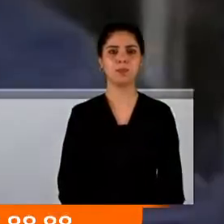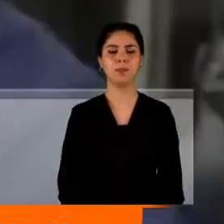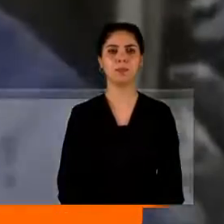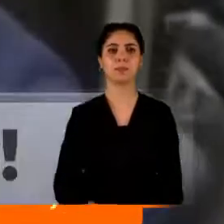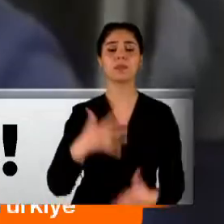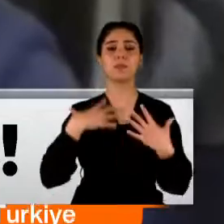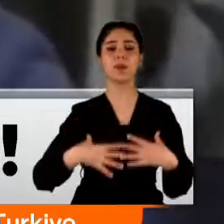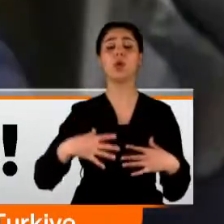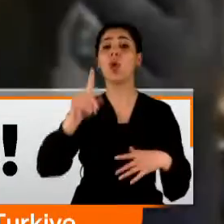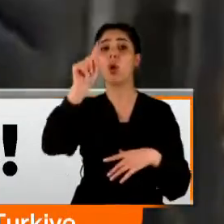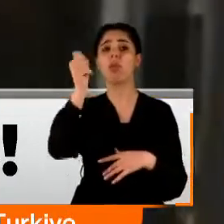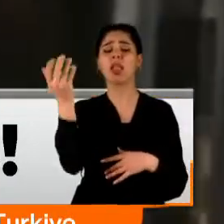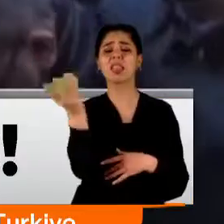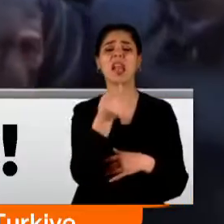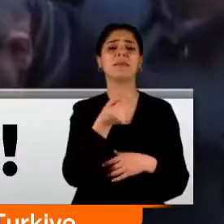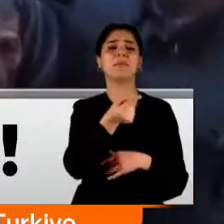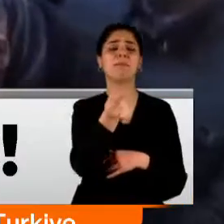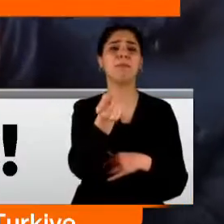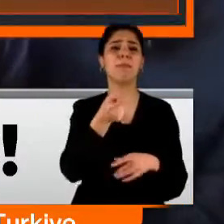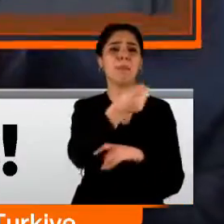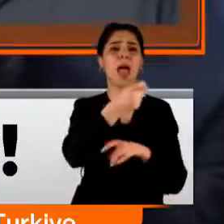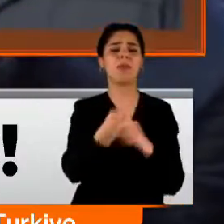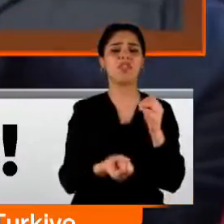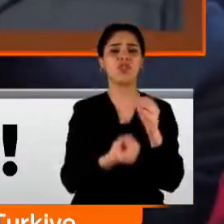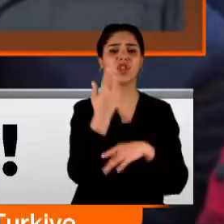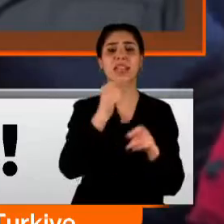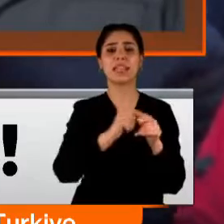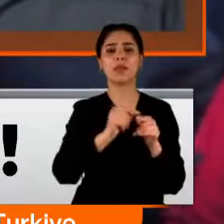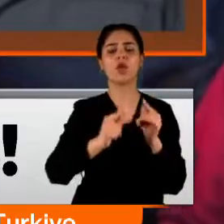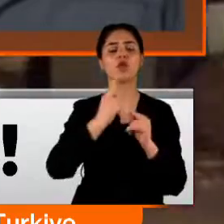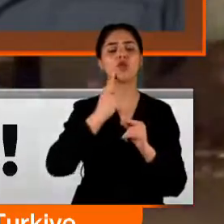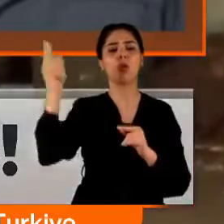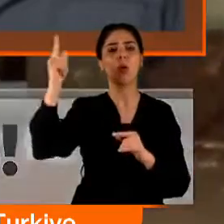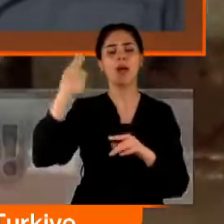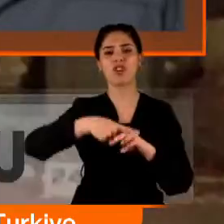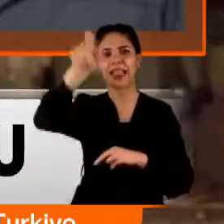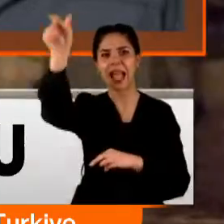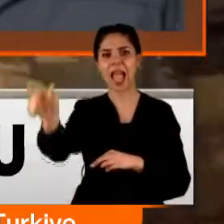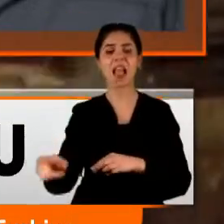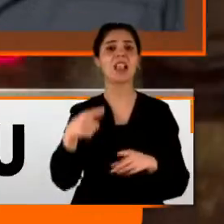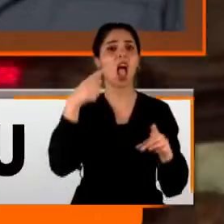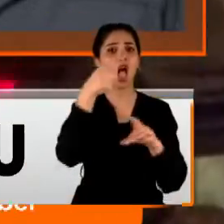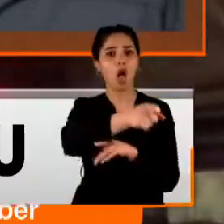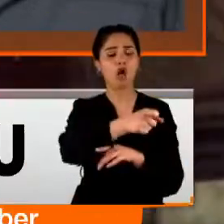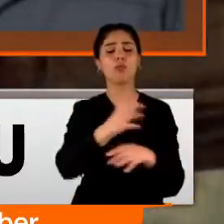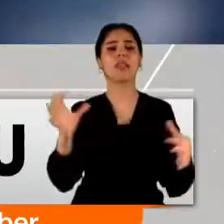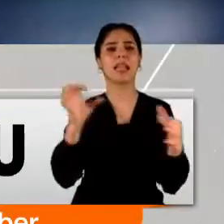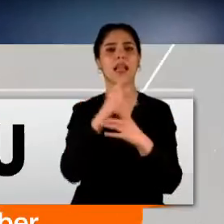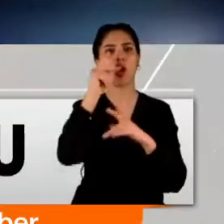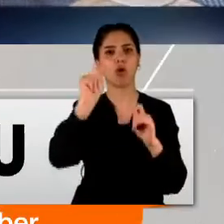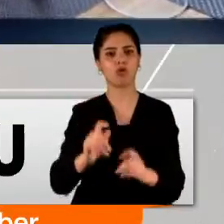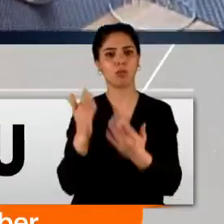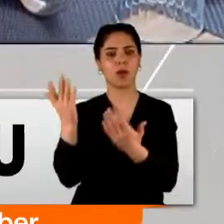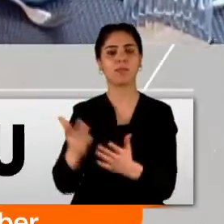Otopside Falyalı'nın bedeninden 16 mermi çıkartıldı. Kuzey Kıbrıs Türk Cumhuriyeti Cumhurbaşkanı Ersin Tatar, Falyalı'nın öldürülmesine ilişkin konuştu.